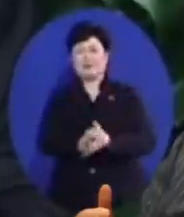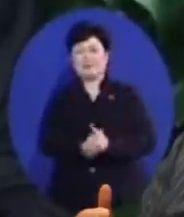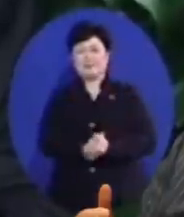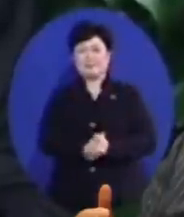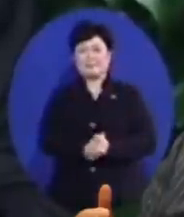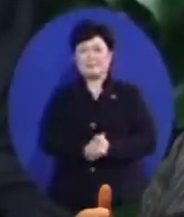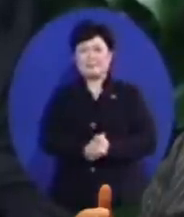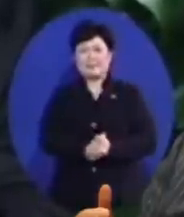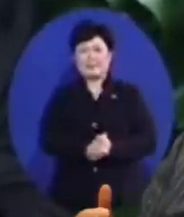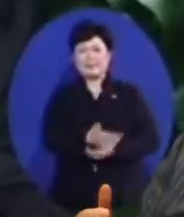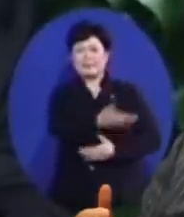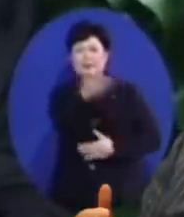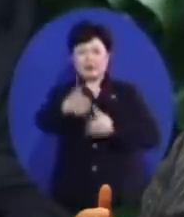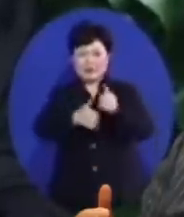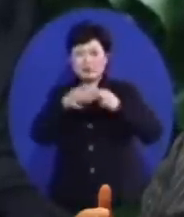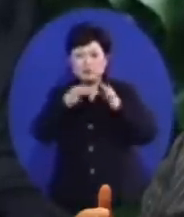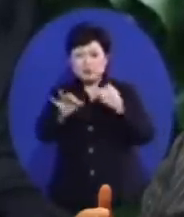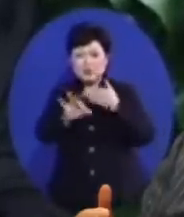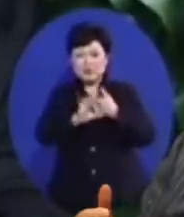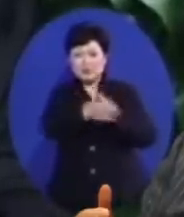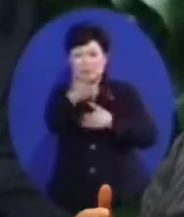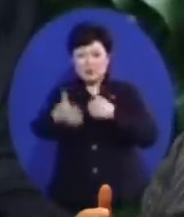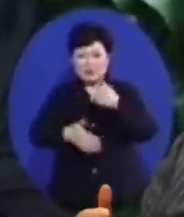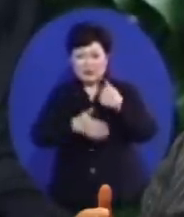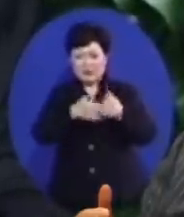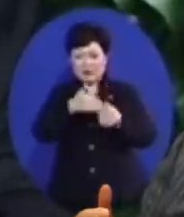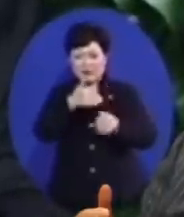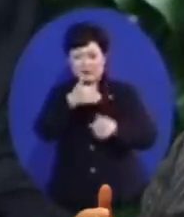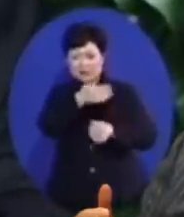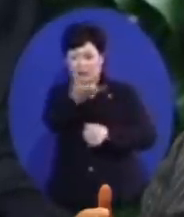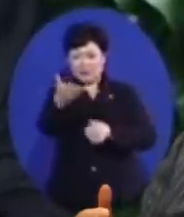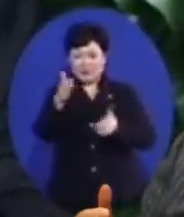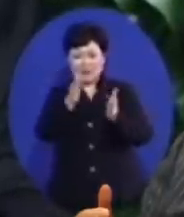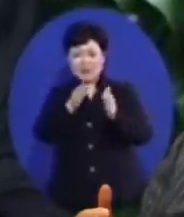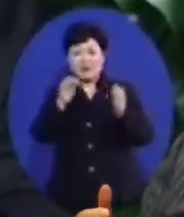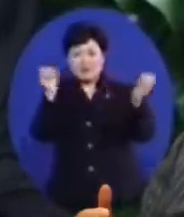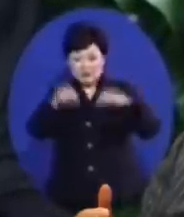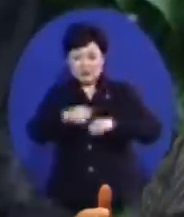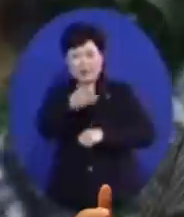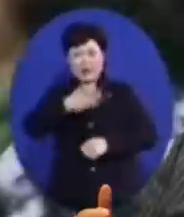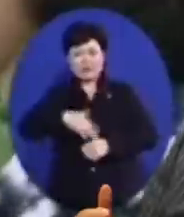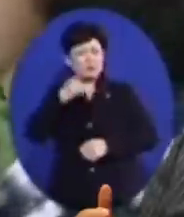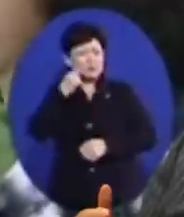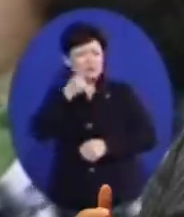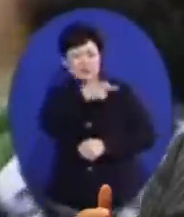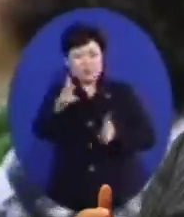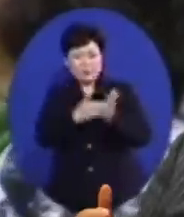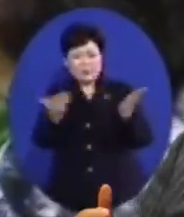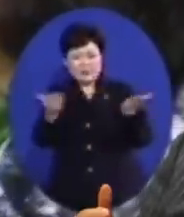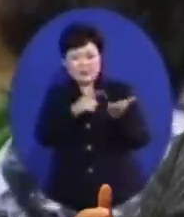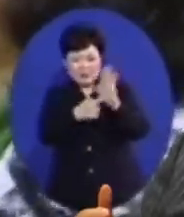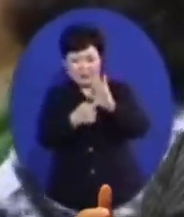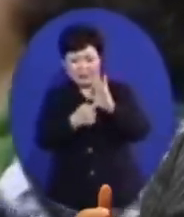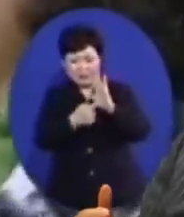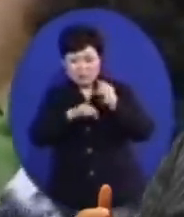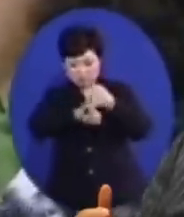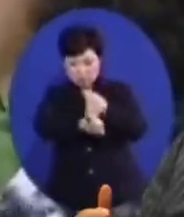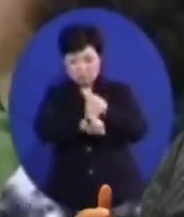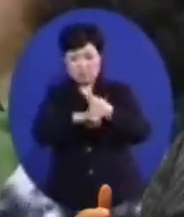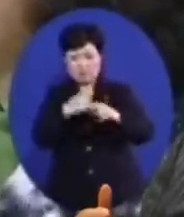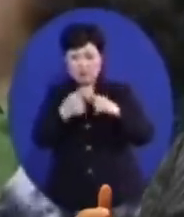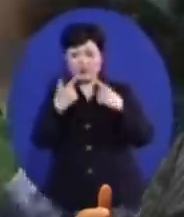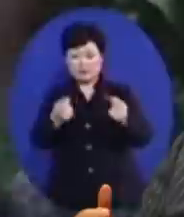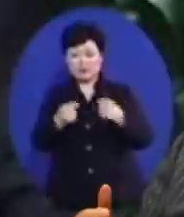말했습니다. 너희는 내게 부르시라, 내가 내게 응답하겠고 내가 알지 못하는 크고 비밀한 일을 보여주겠다고 말씀하셨습니다. 이게